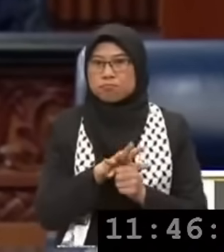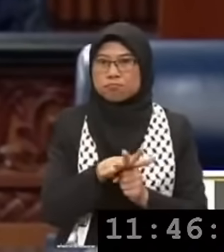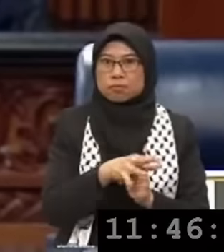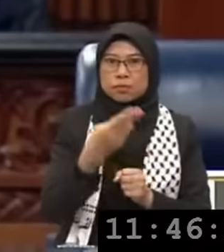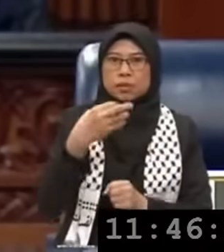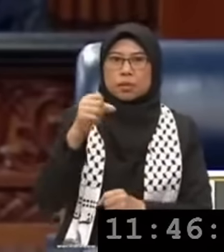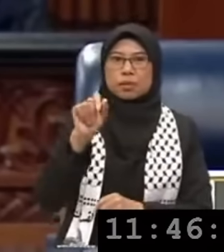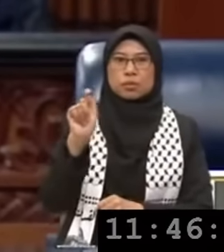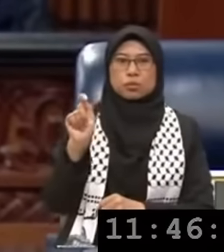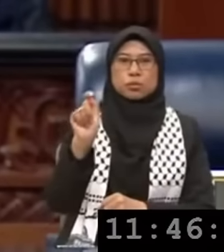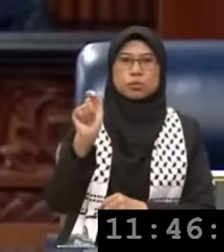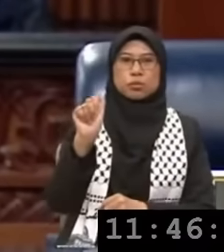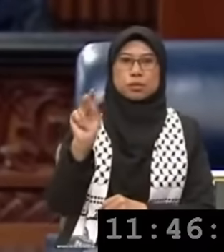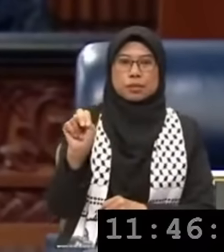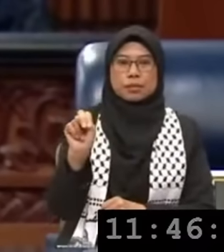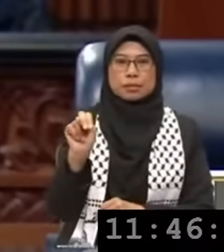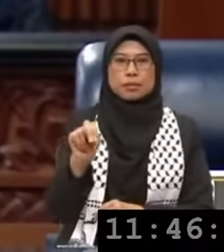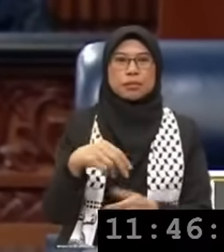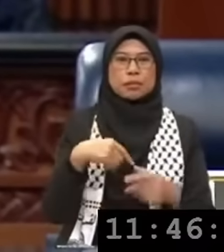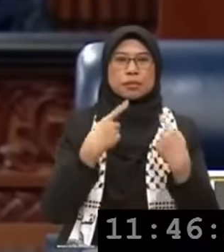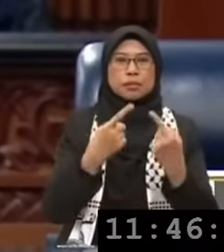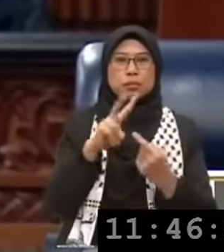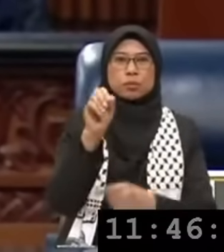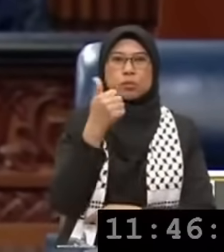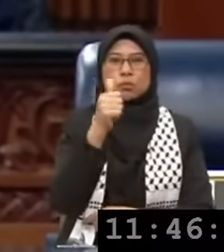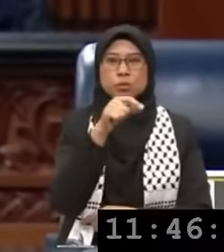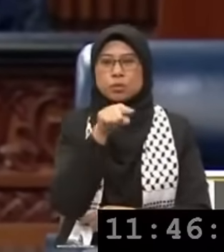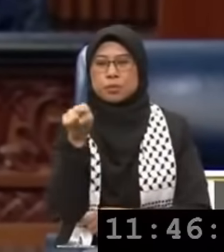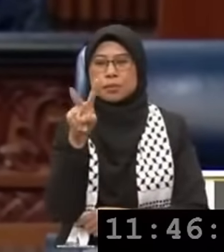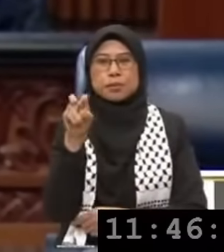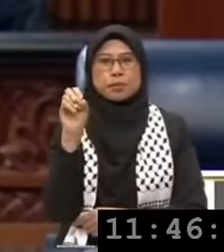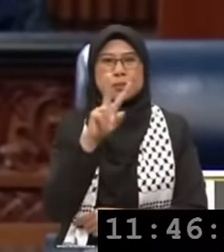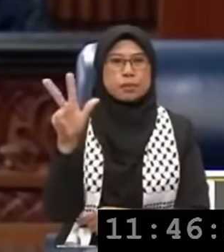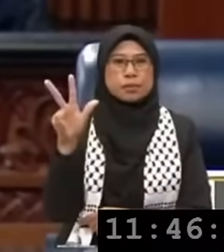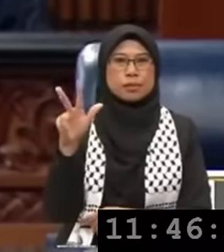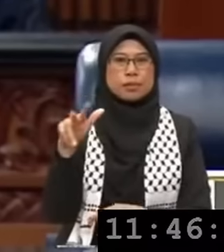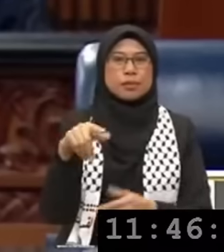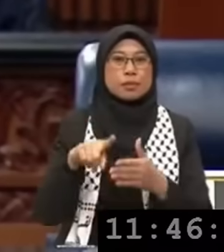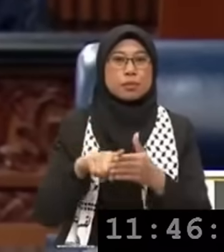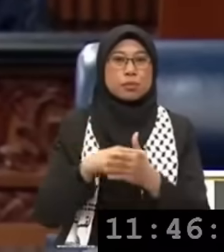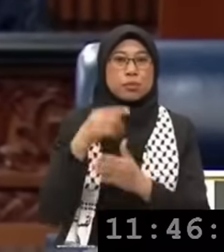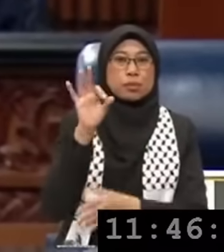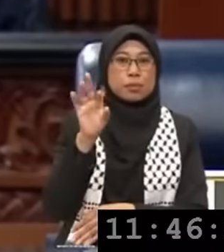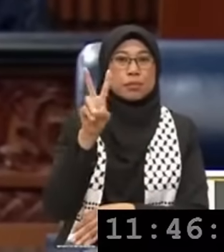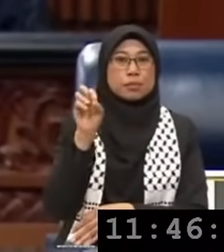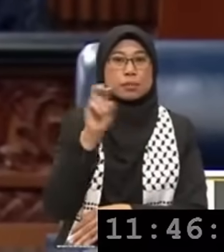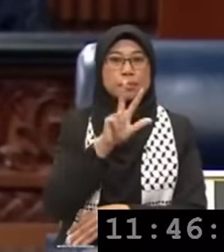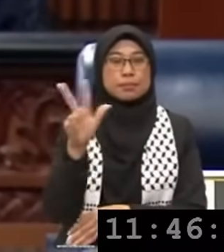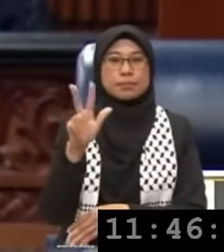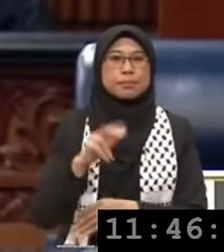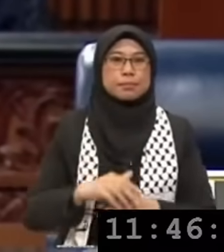fakta ya daripada tahun 2011 10 sehingga 2023 sehingga September